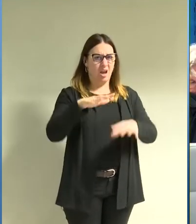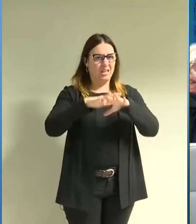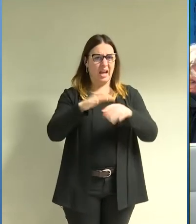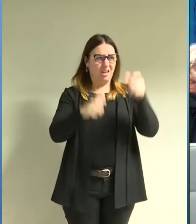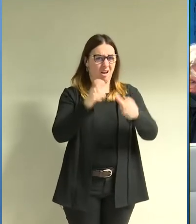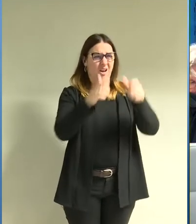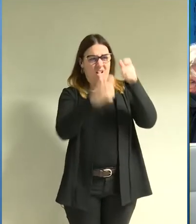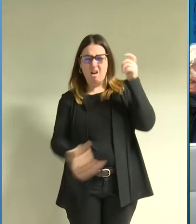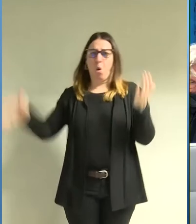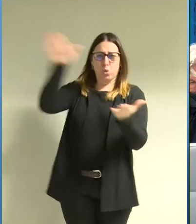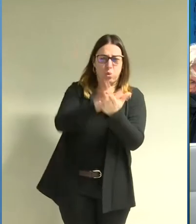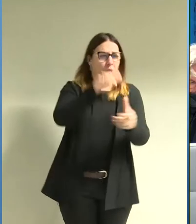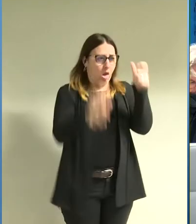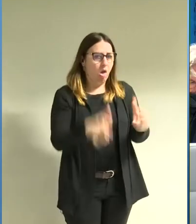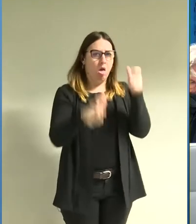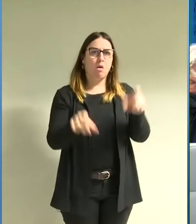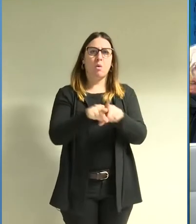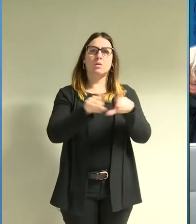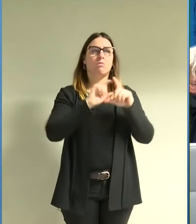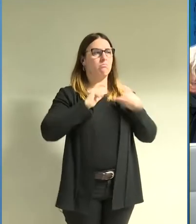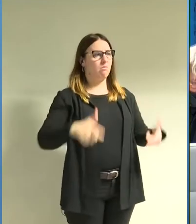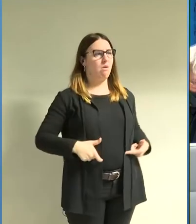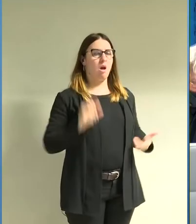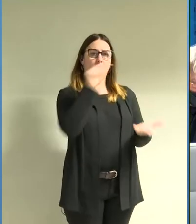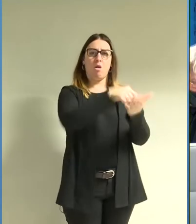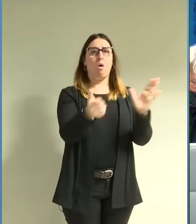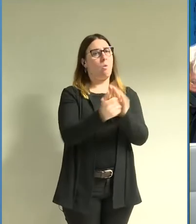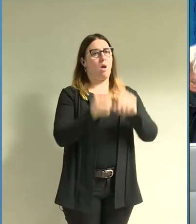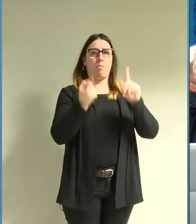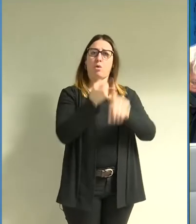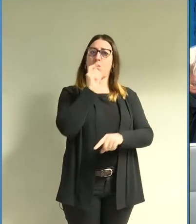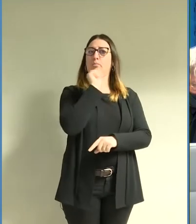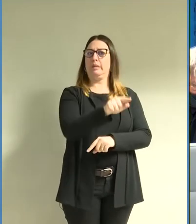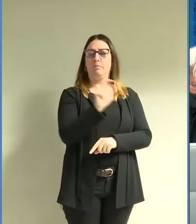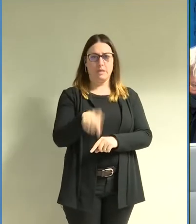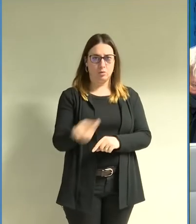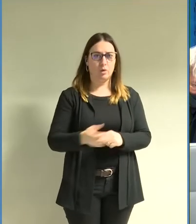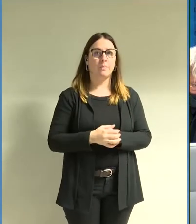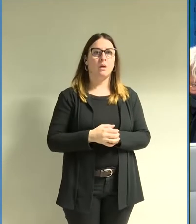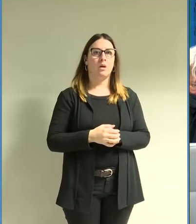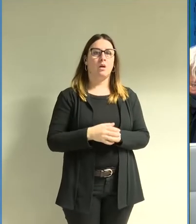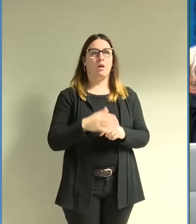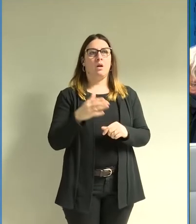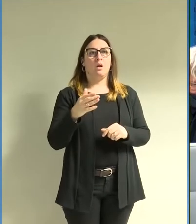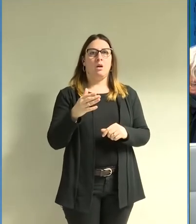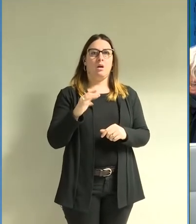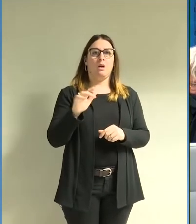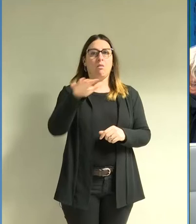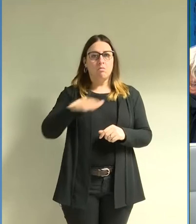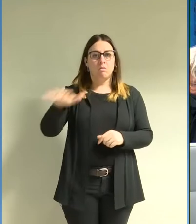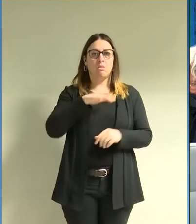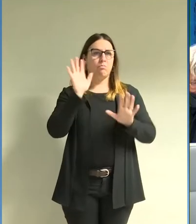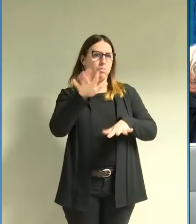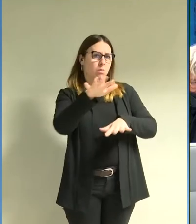fragilisés socialement et dans lequel l'école a bien évidemment rôle fondamental à jouer les second enfant symboliquement fait classe dans la